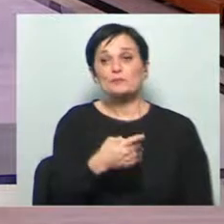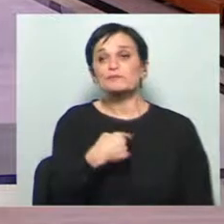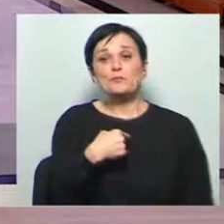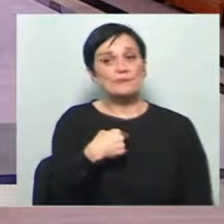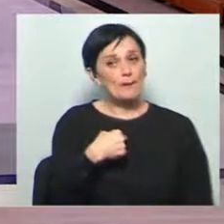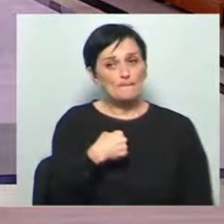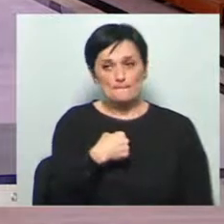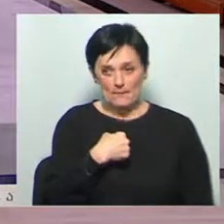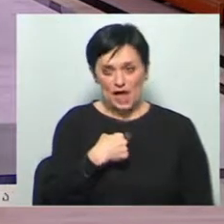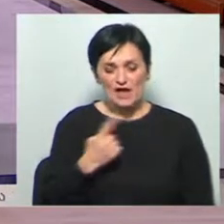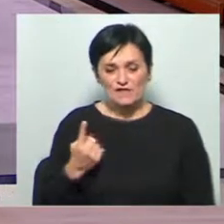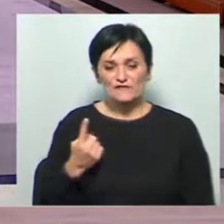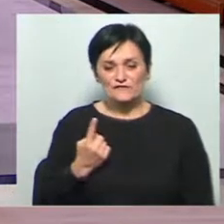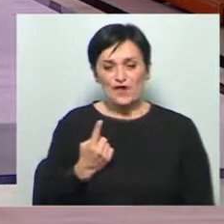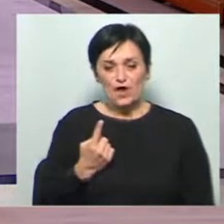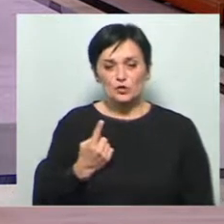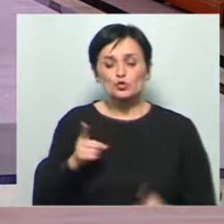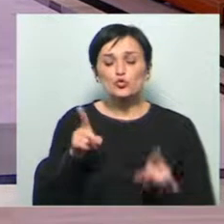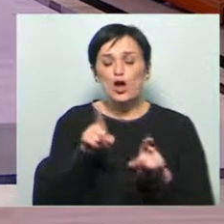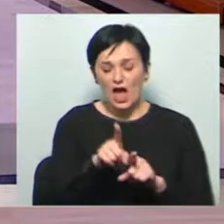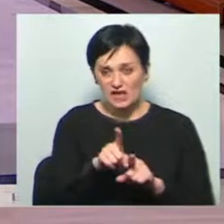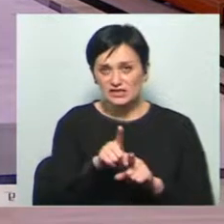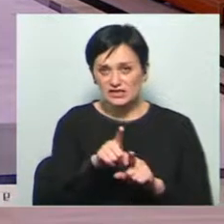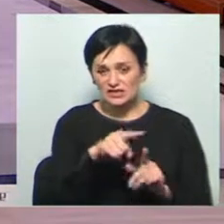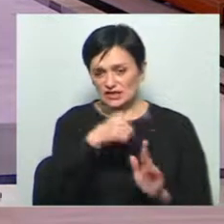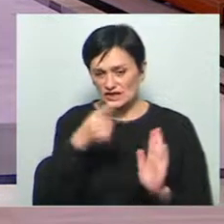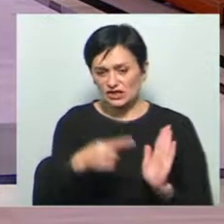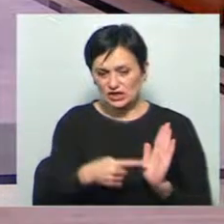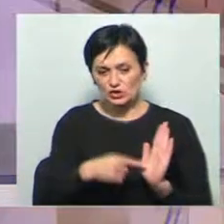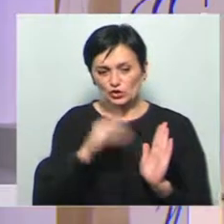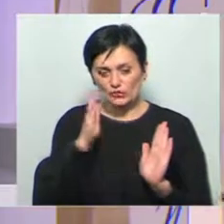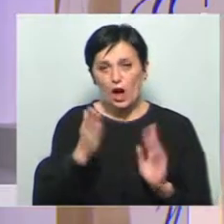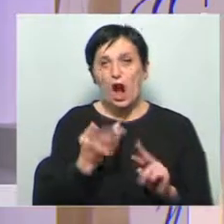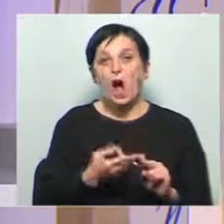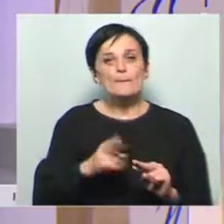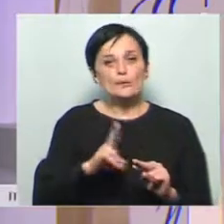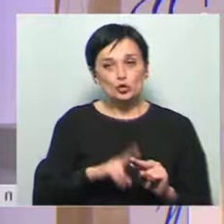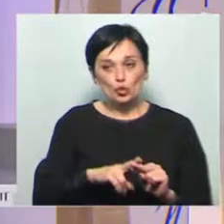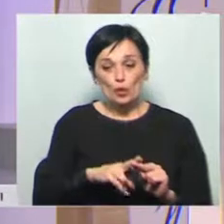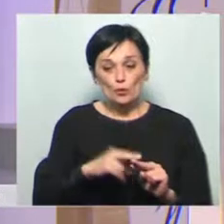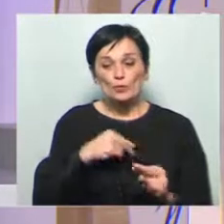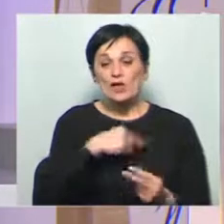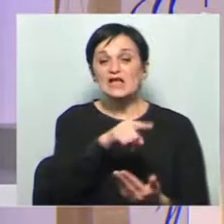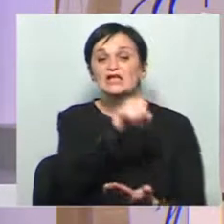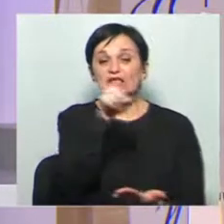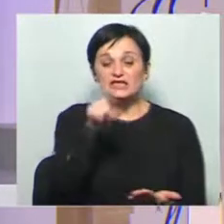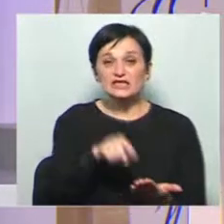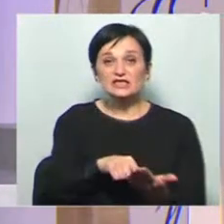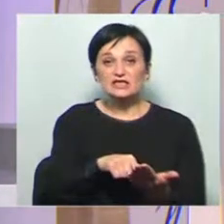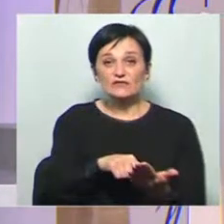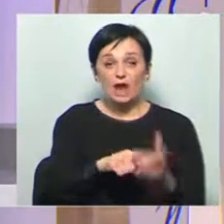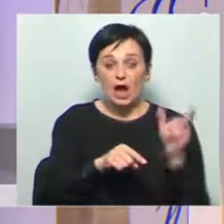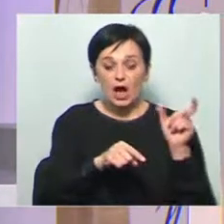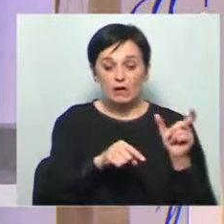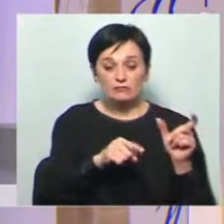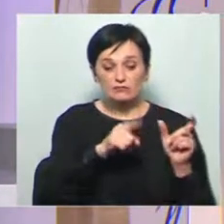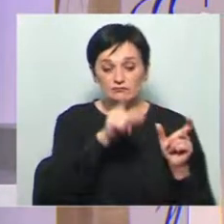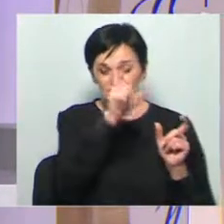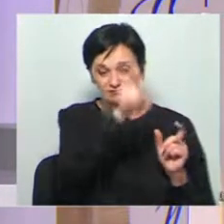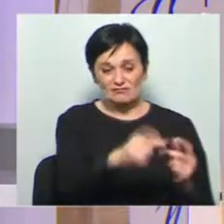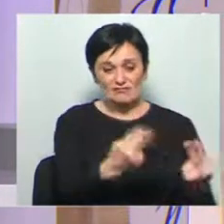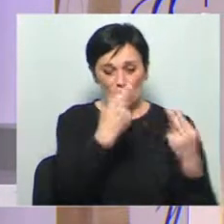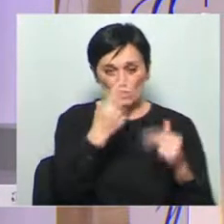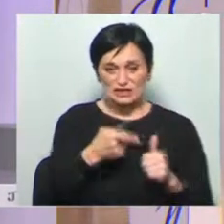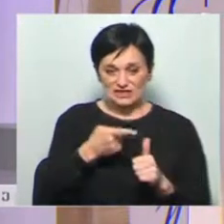არ დაგიმალავთ ველოდი, რომ ასეთი ტიპის კითხვები იქნებოდა და ამიტომ უნდა დავსვა ეს კითხვა მაყურებლის სახელით.